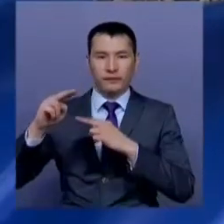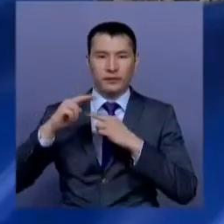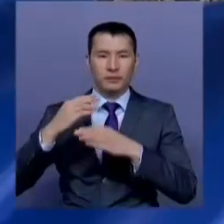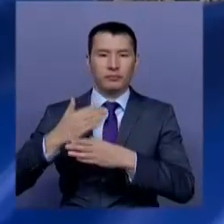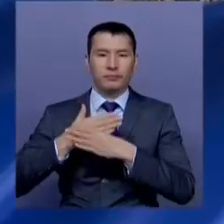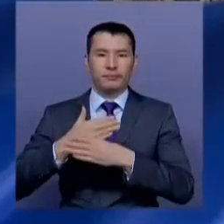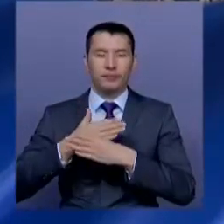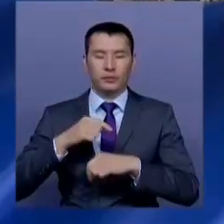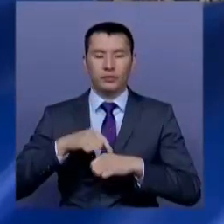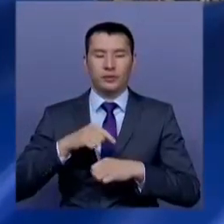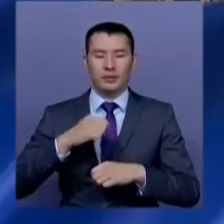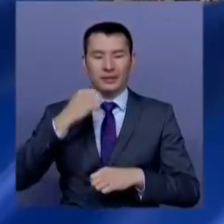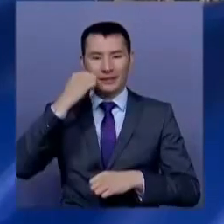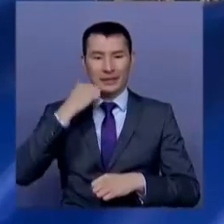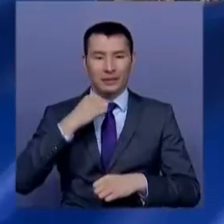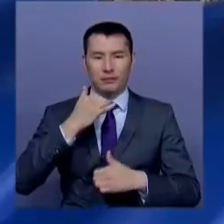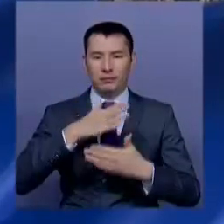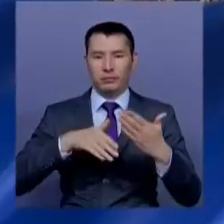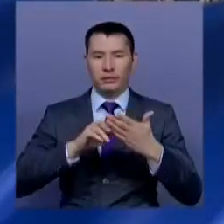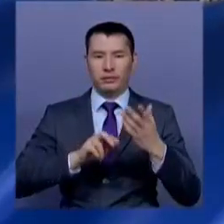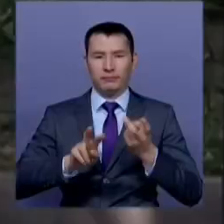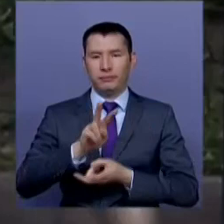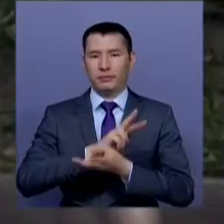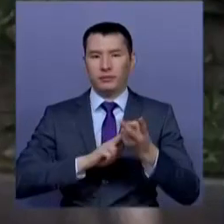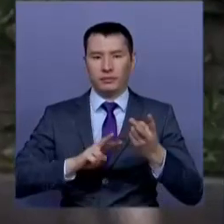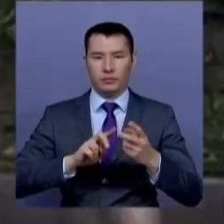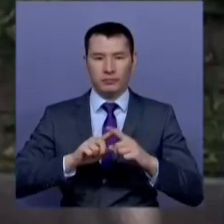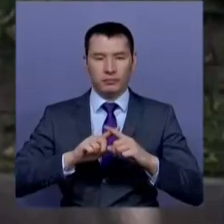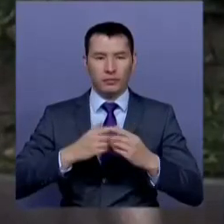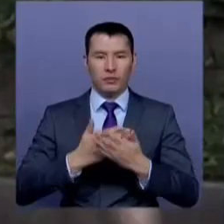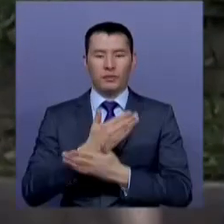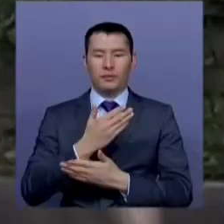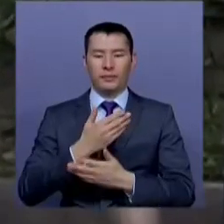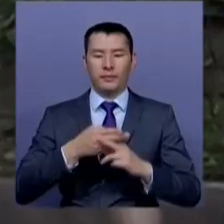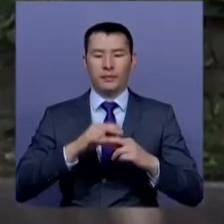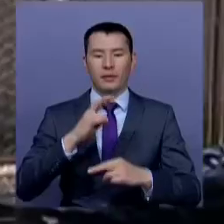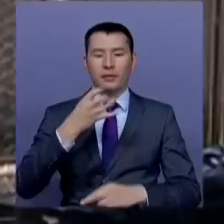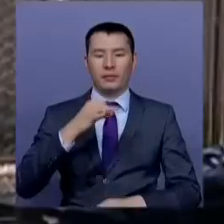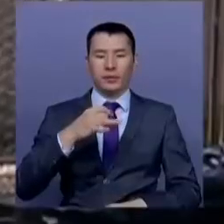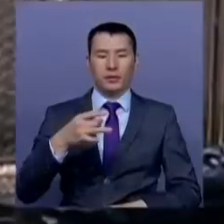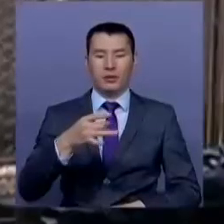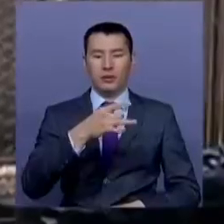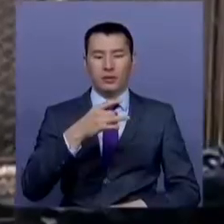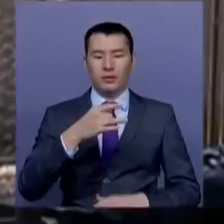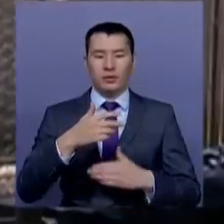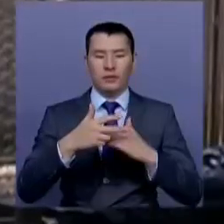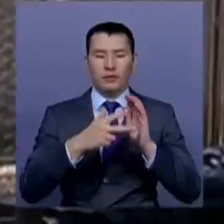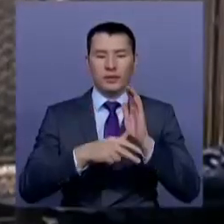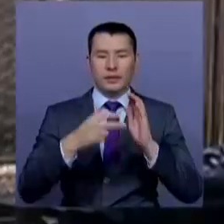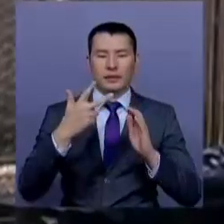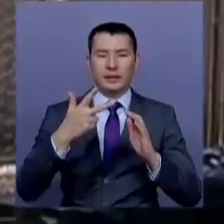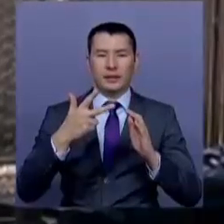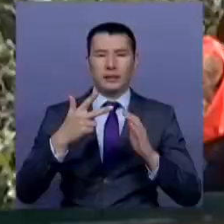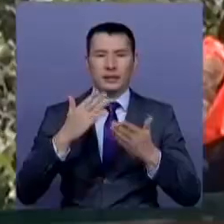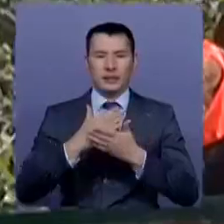И наш старый двор, его переоборудовали. На Урусбайском районе насчитывается более 83 дворовых площадок. По программе